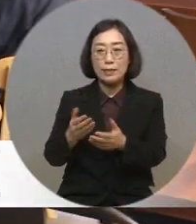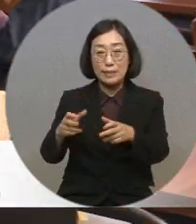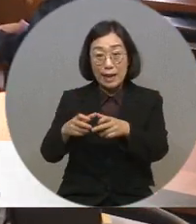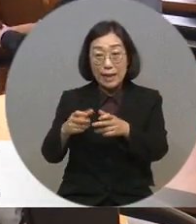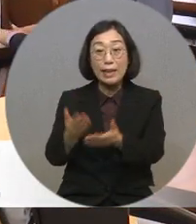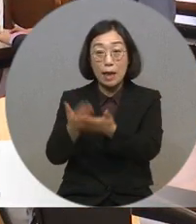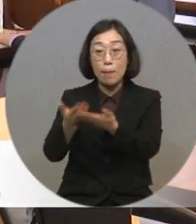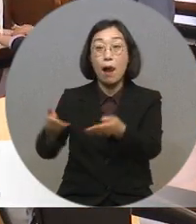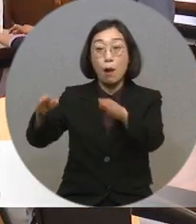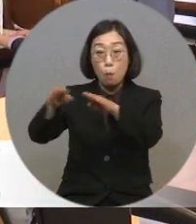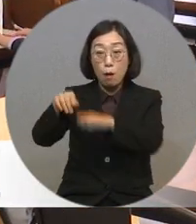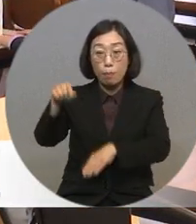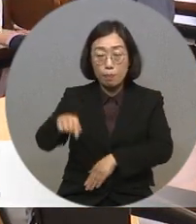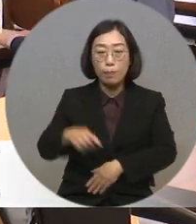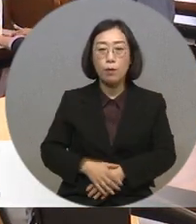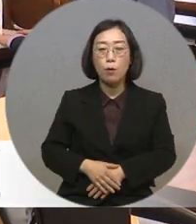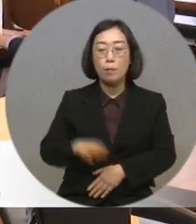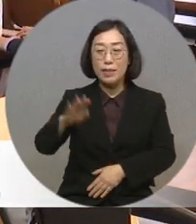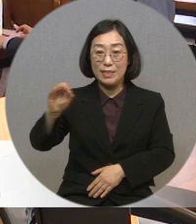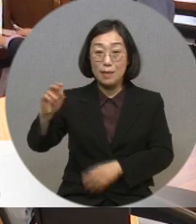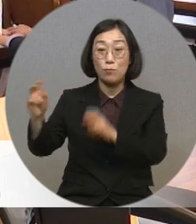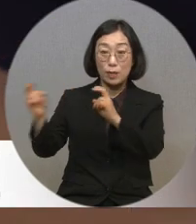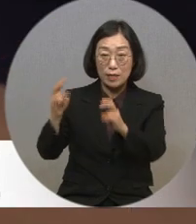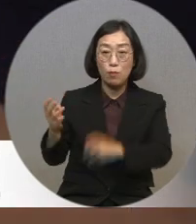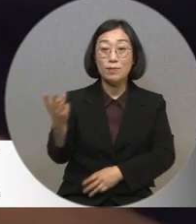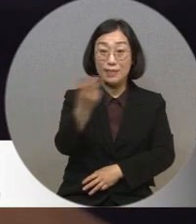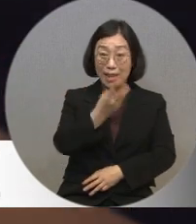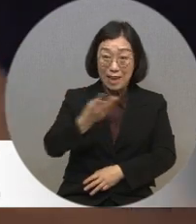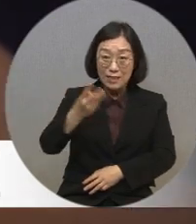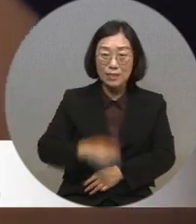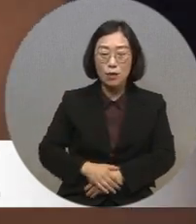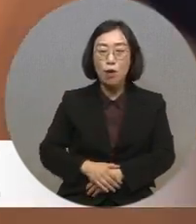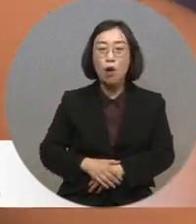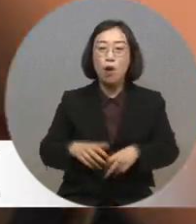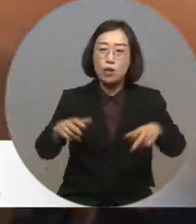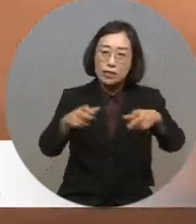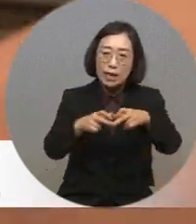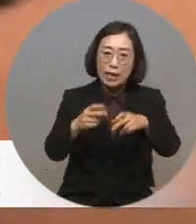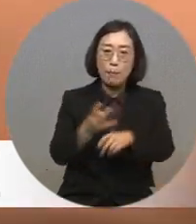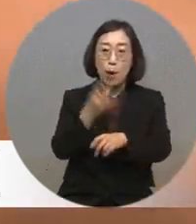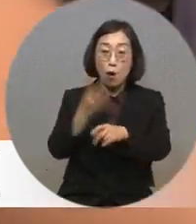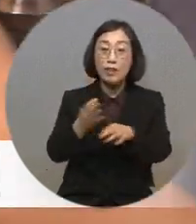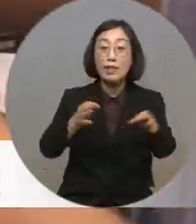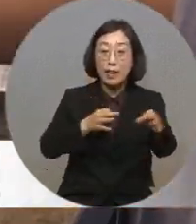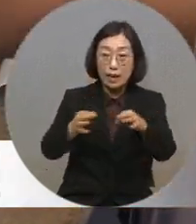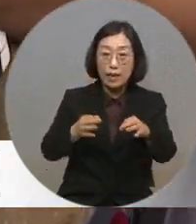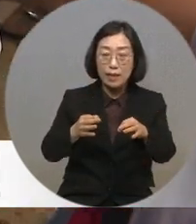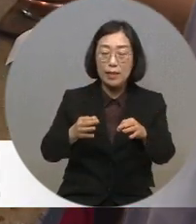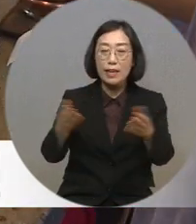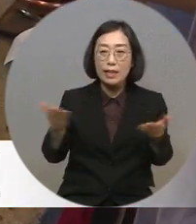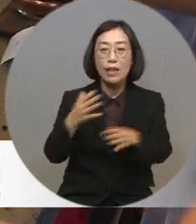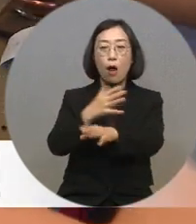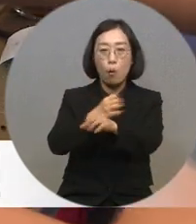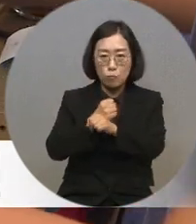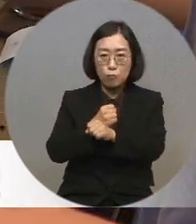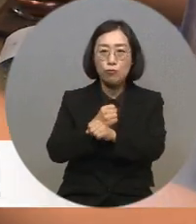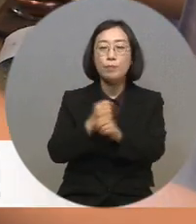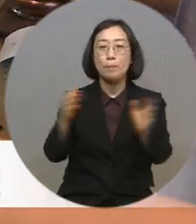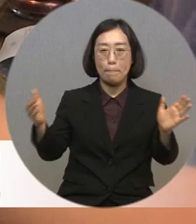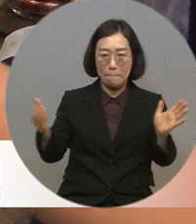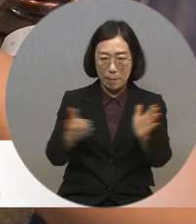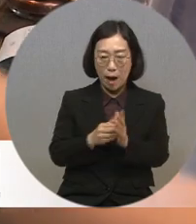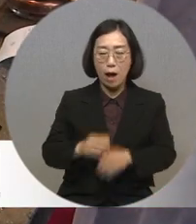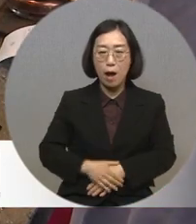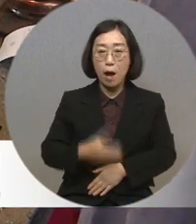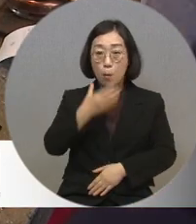리테일이 중증 장애인 직업 재활 활성화를 위한 장애인 편의점 10범 사업 추진 업무 협약을 체결했습니다